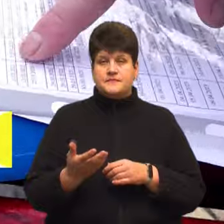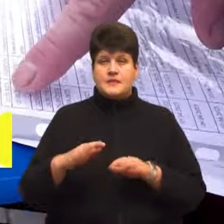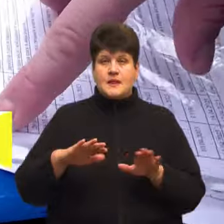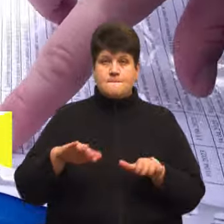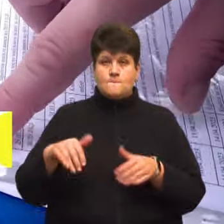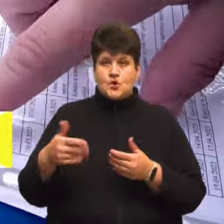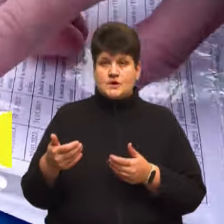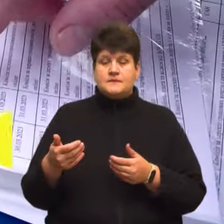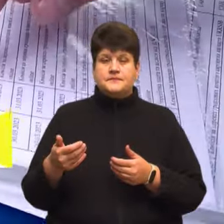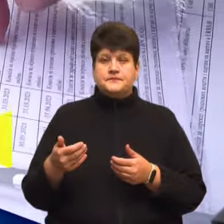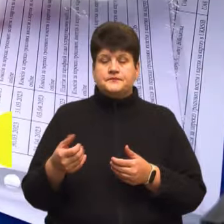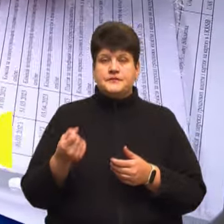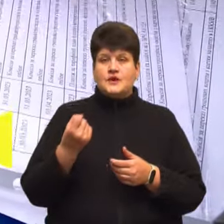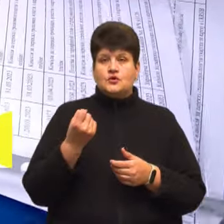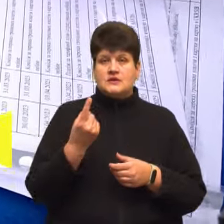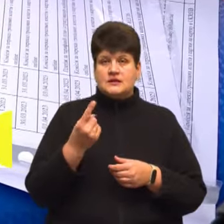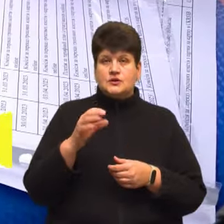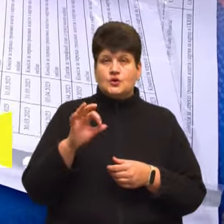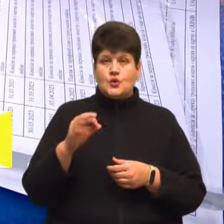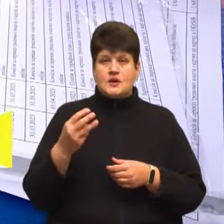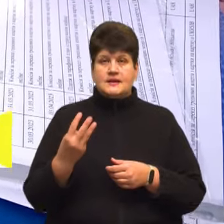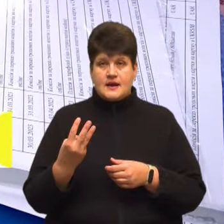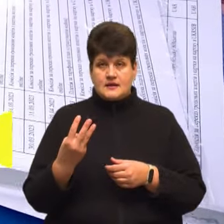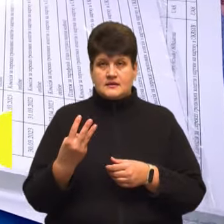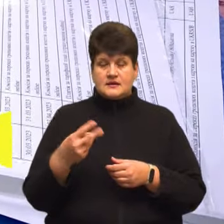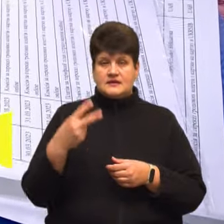потім 11.03